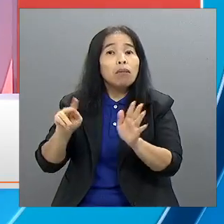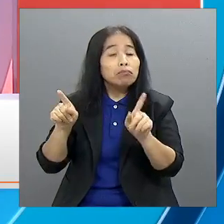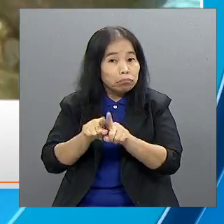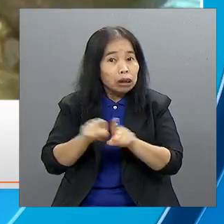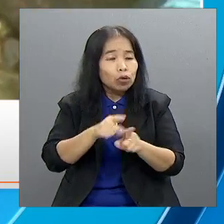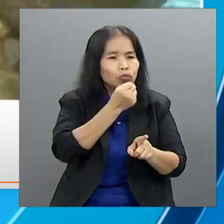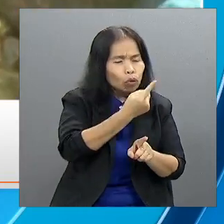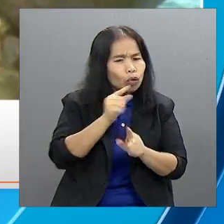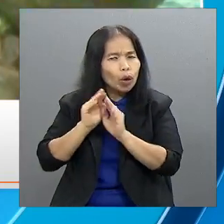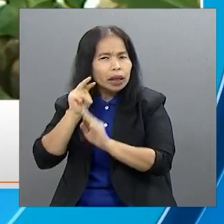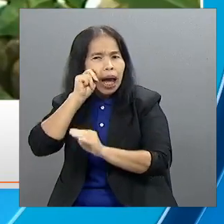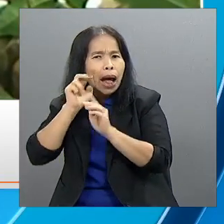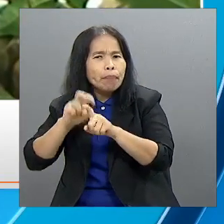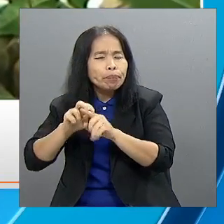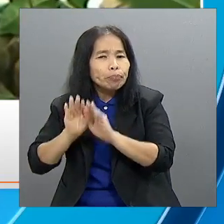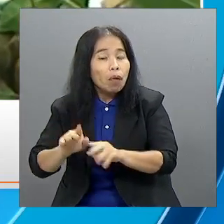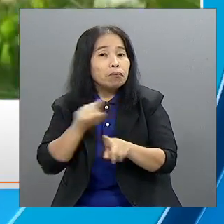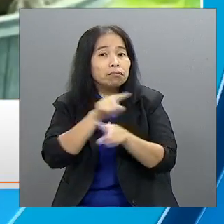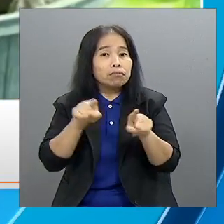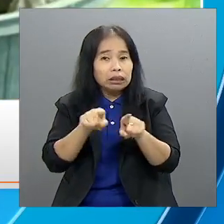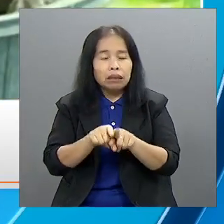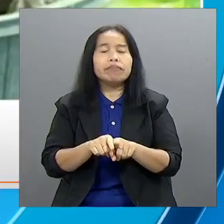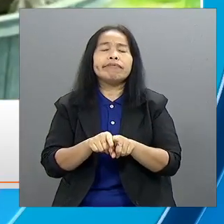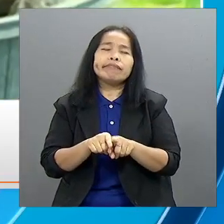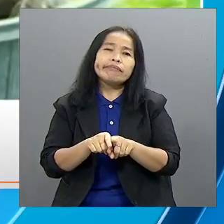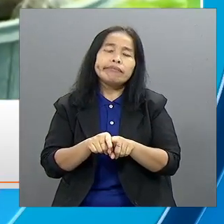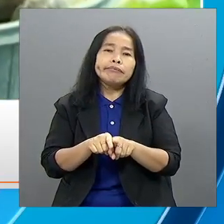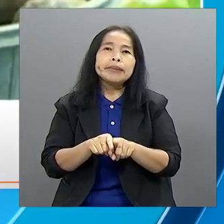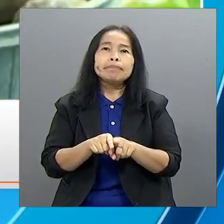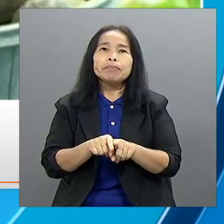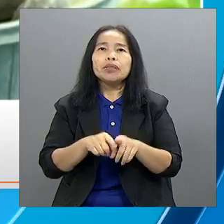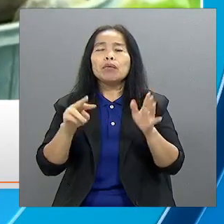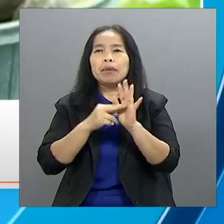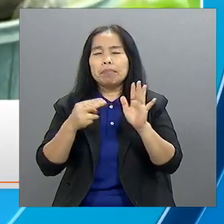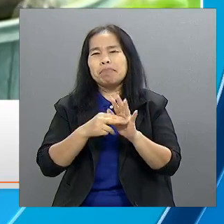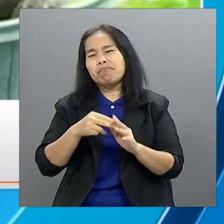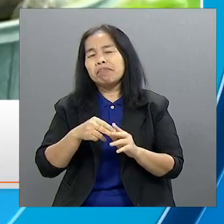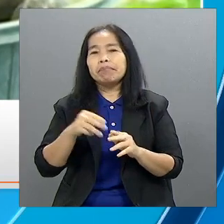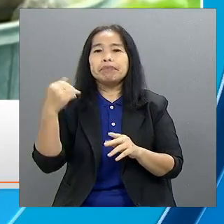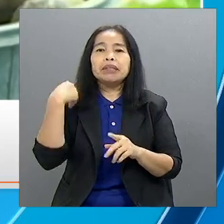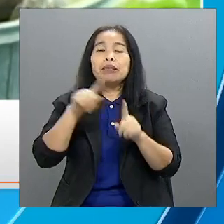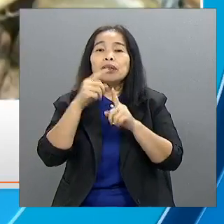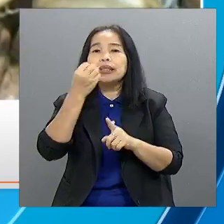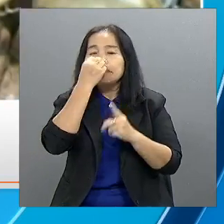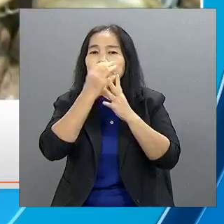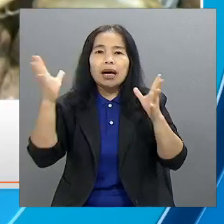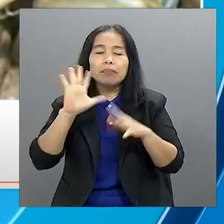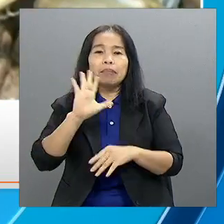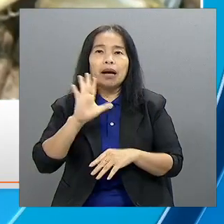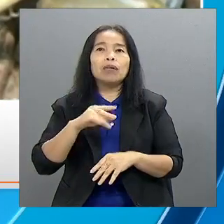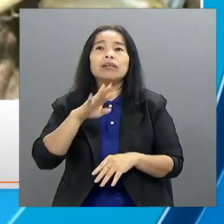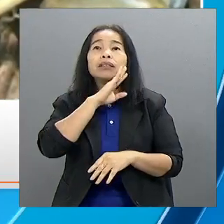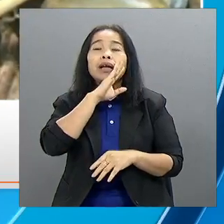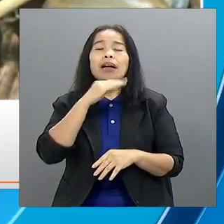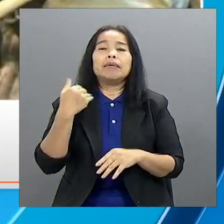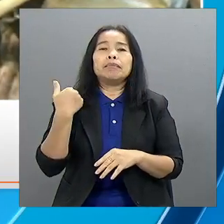ส่วนใหญ่ถ้าเรากินดิบเนี่ยก็อาจจะมีปริมาณสารพวกนี้ค่อนข้างสูงโดยเฉพาะยิ่งแก่ก็จะมีมากนะทั้งทาง